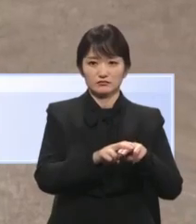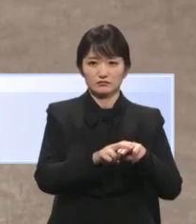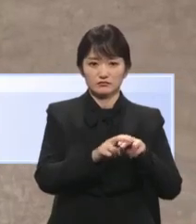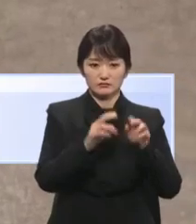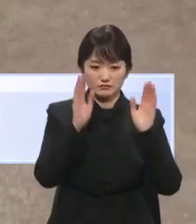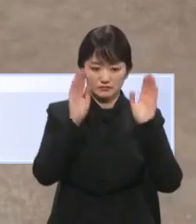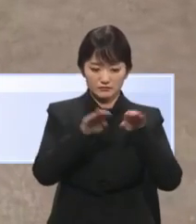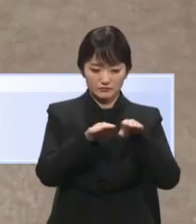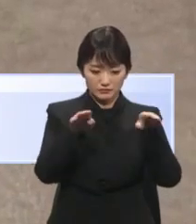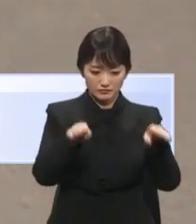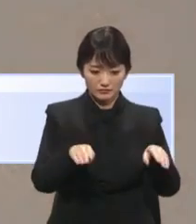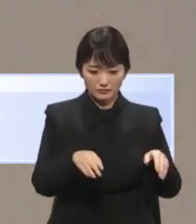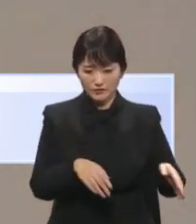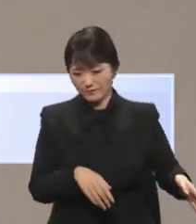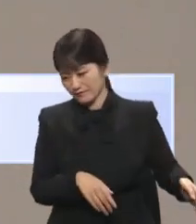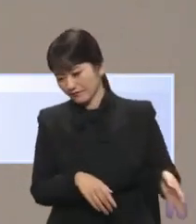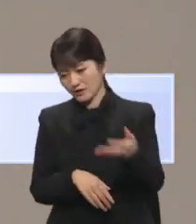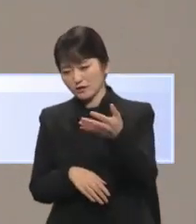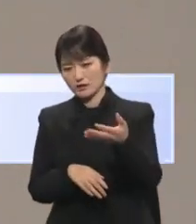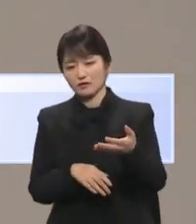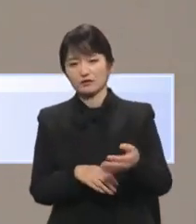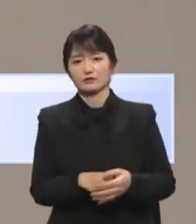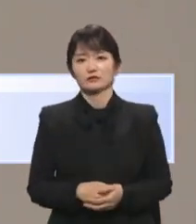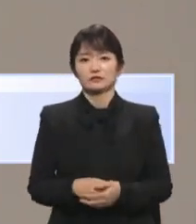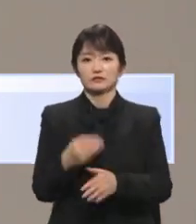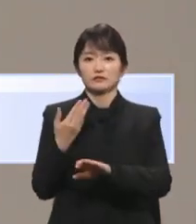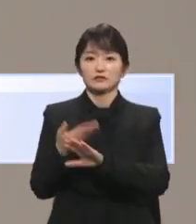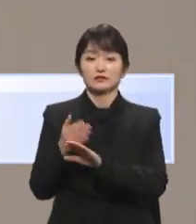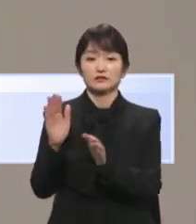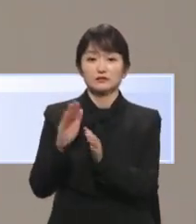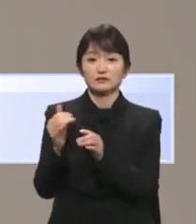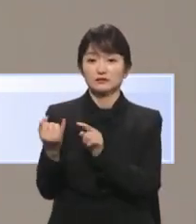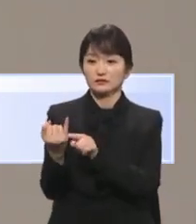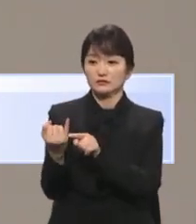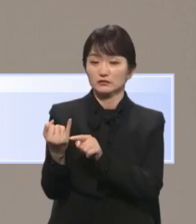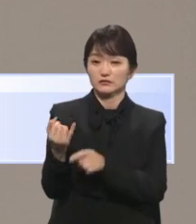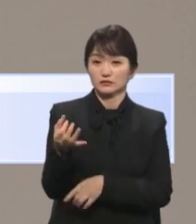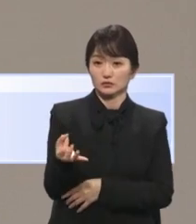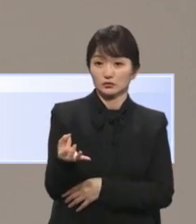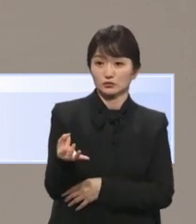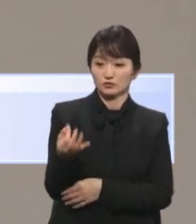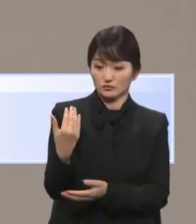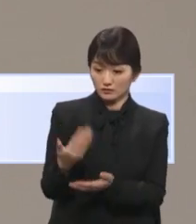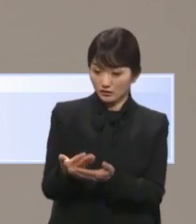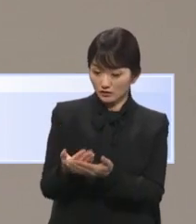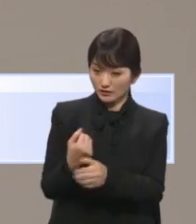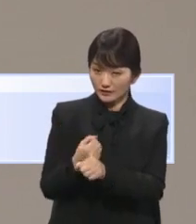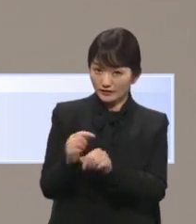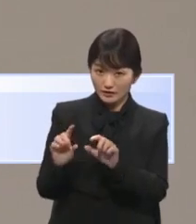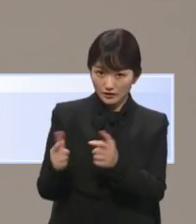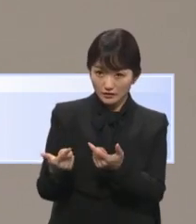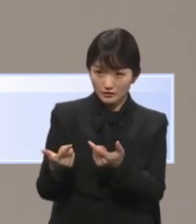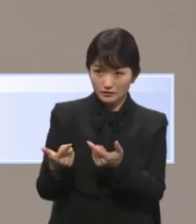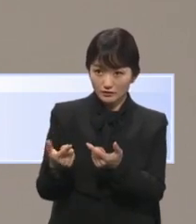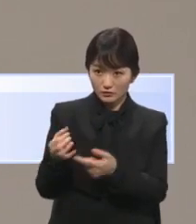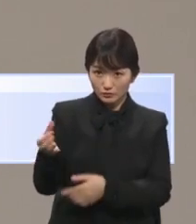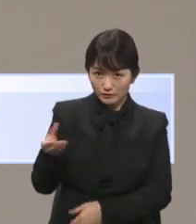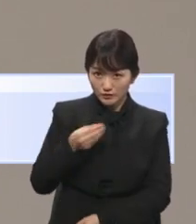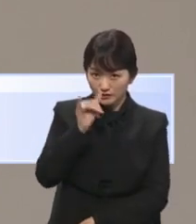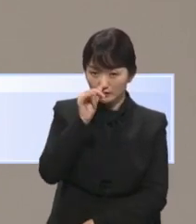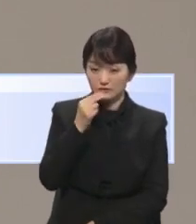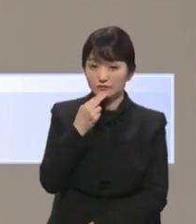이제 밀치면서 넘어뜨리고 또 다른 학생에게는 너 이제 돈을 이제 달라고 했냐 이런 빌린 적이 있냐